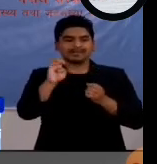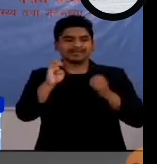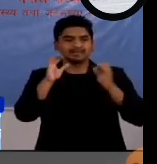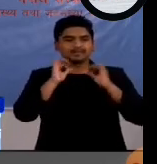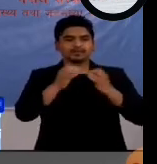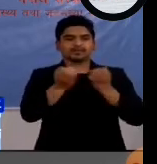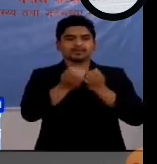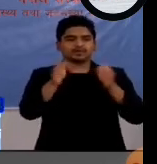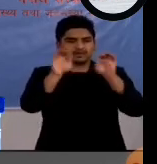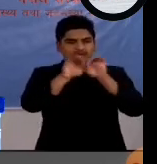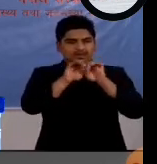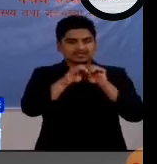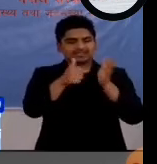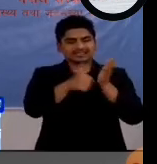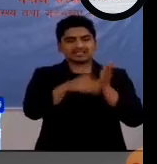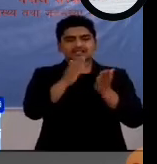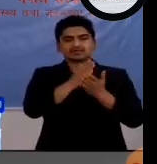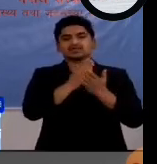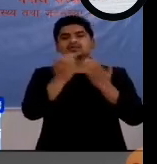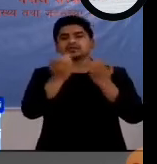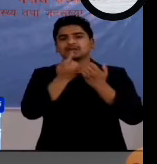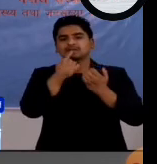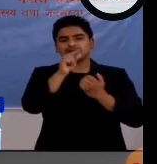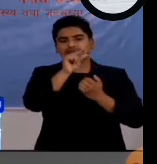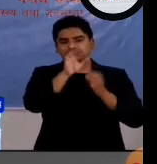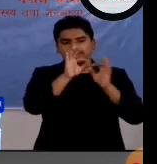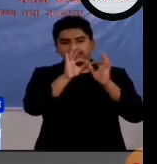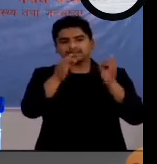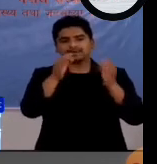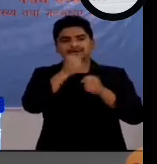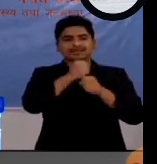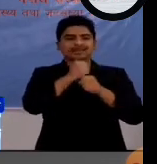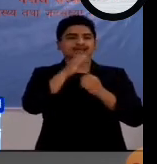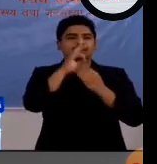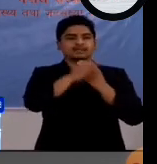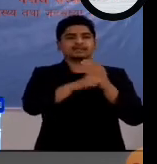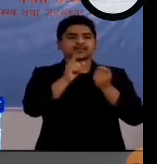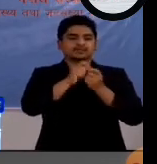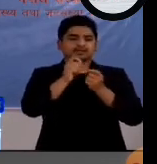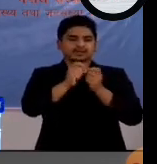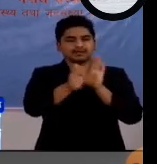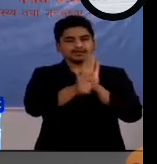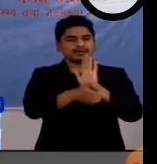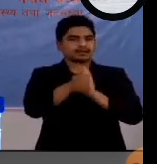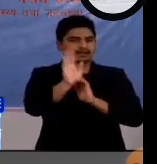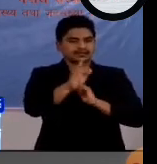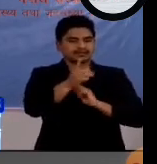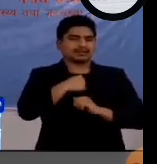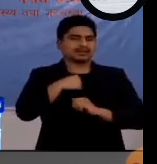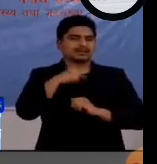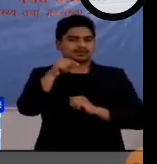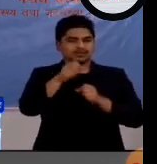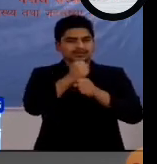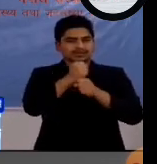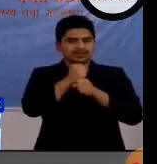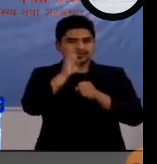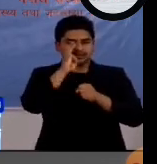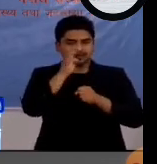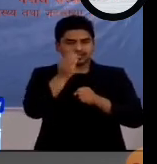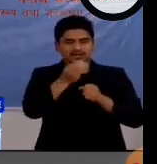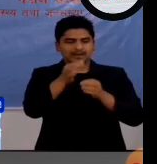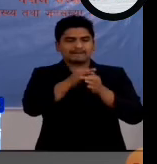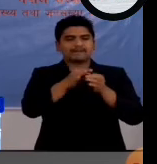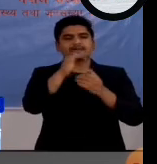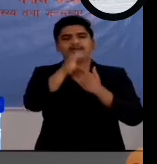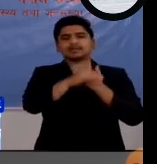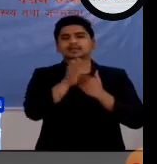को युज सम्बन्धी कुरा, टेस्ट कसरी गर्ने भनेर विभिन्न कार्यविधि बनाएर गइरहेको हिसाबले पनि हामी चाहिँ यो काममा